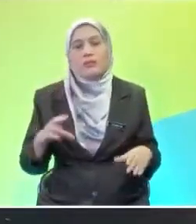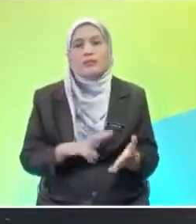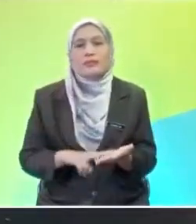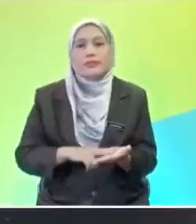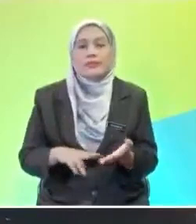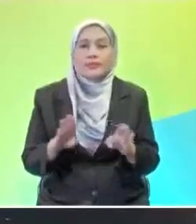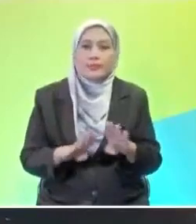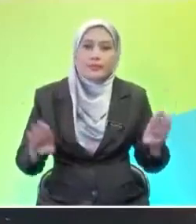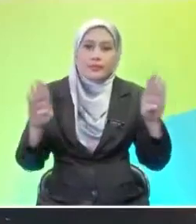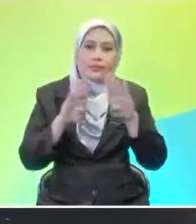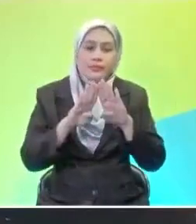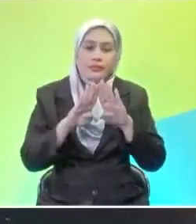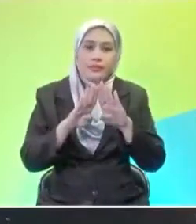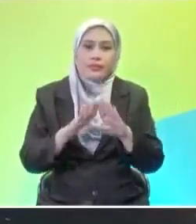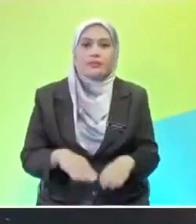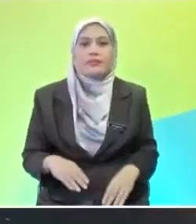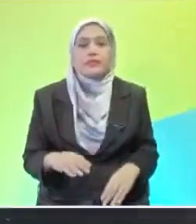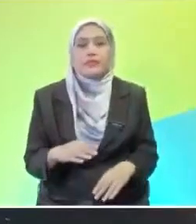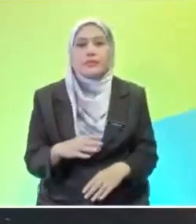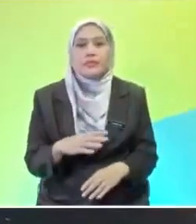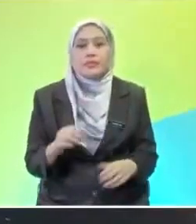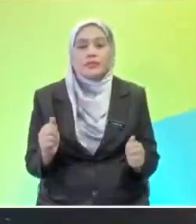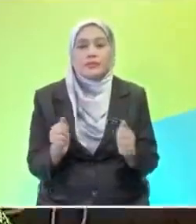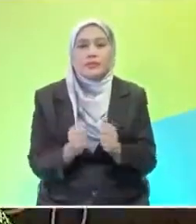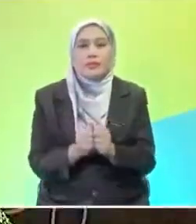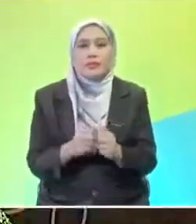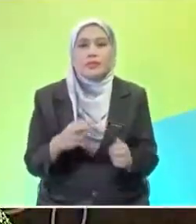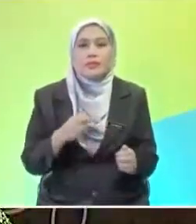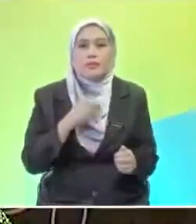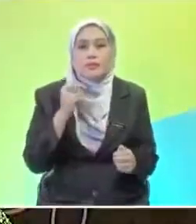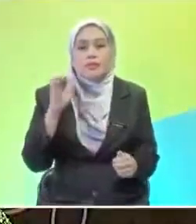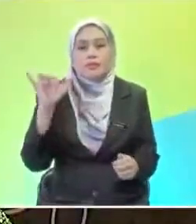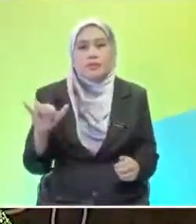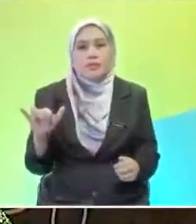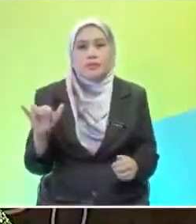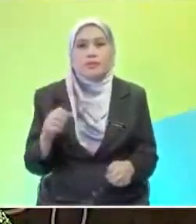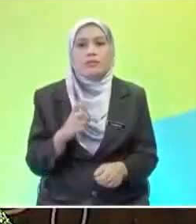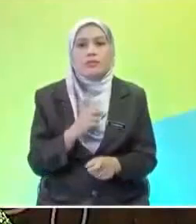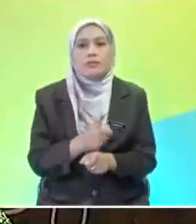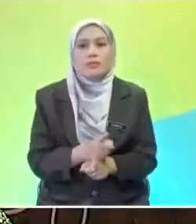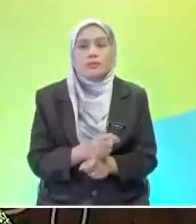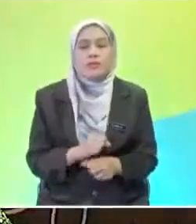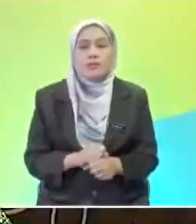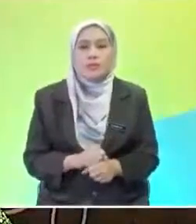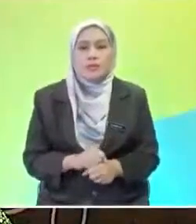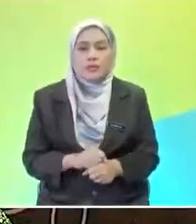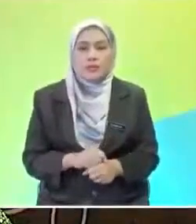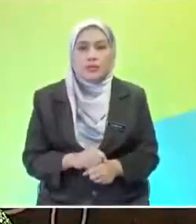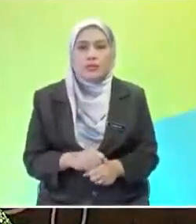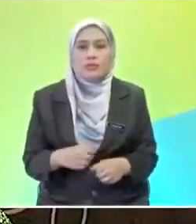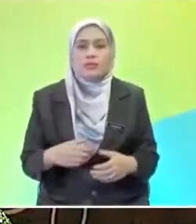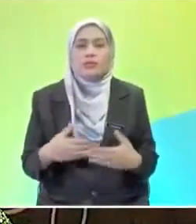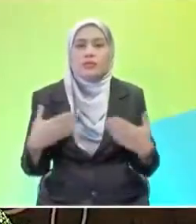dengan nada yang sesuai. Okay, sebab baca berita tak sama macam kita baca buku biasa. Buku biasa. Dia ada nada dia, ada intonasi